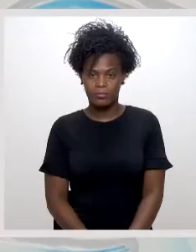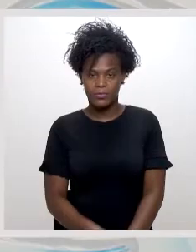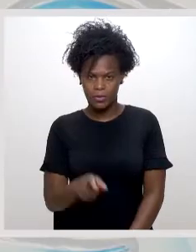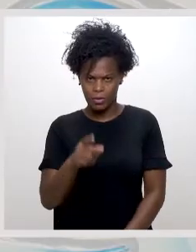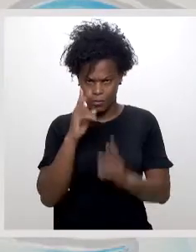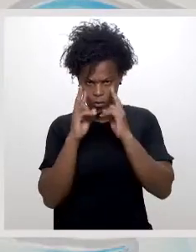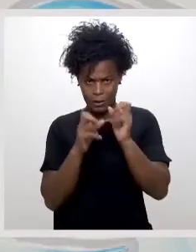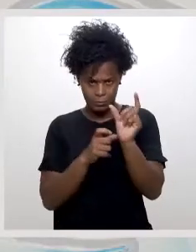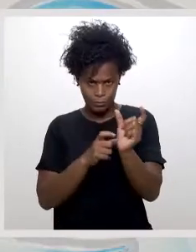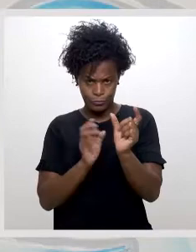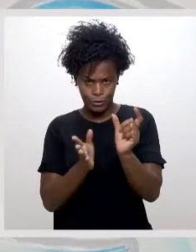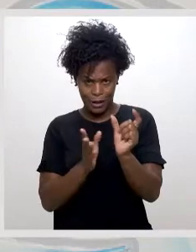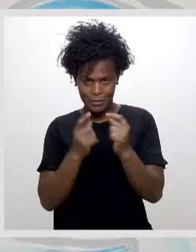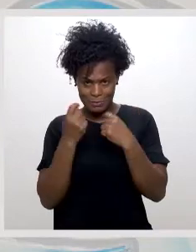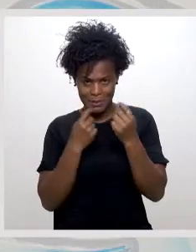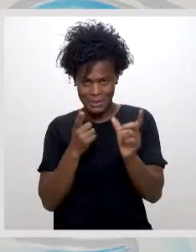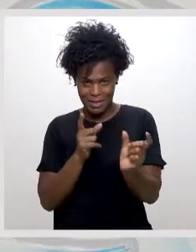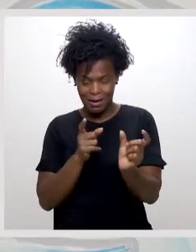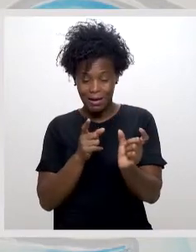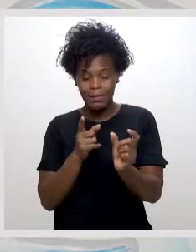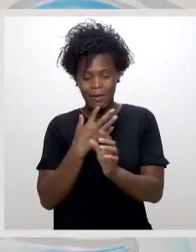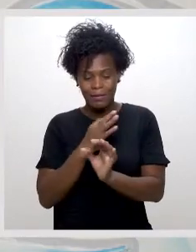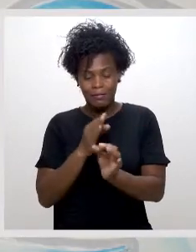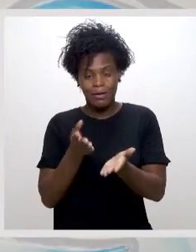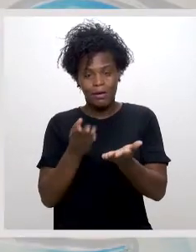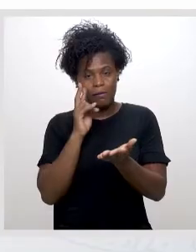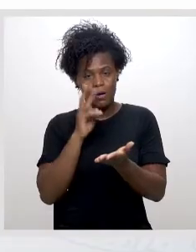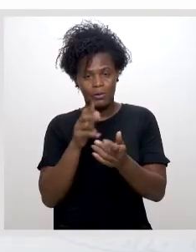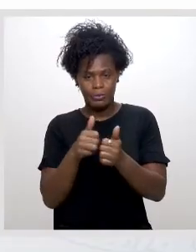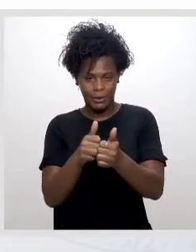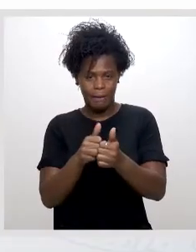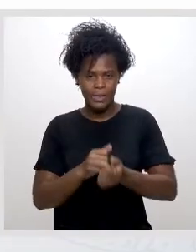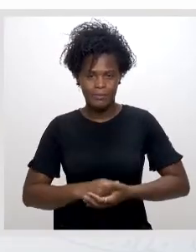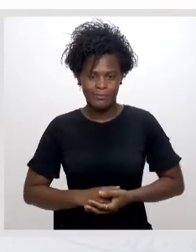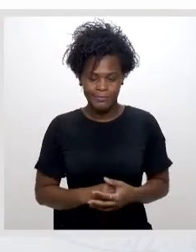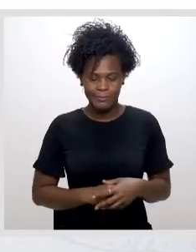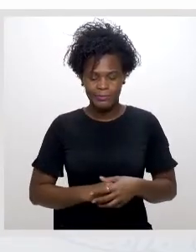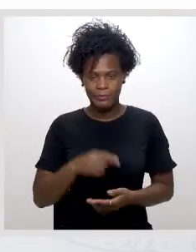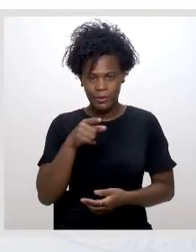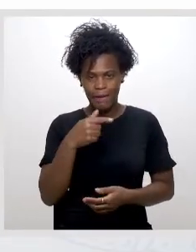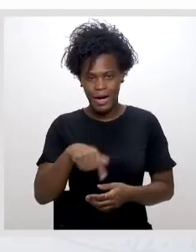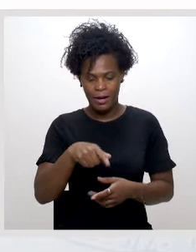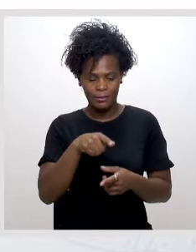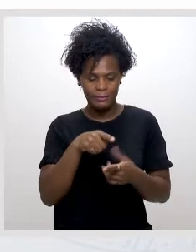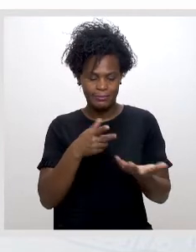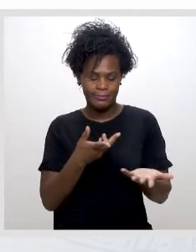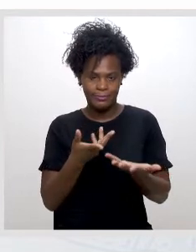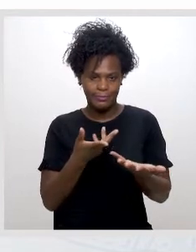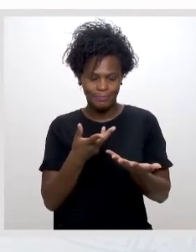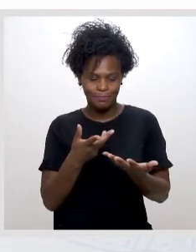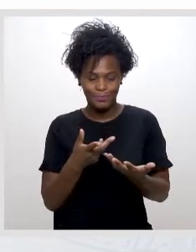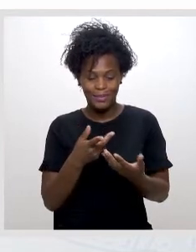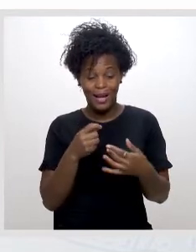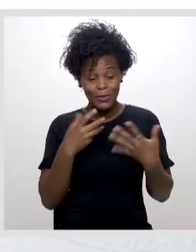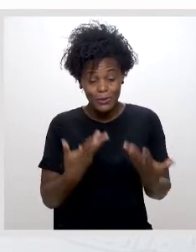Tu as trouvé les expressions? Magnifique. On va les voir ensemble. Tu as ici « en